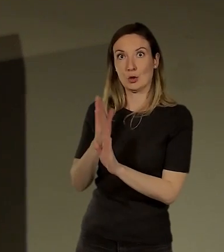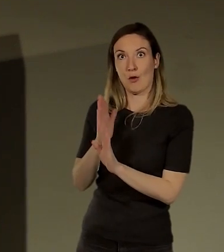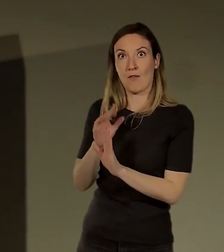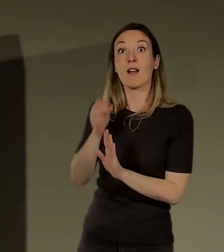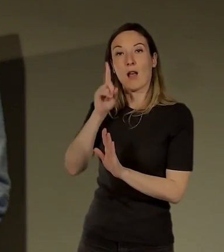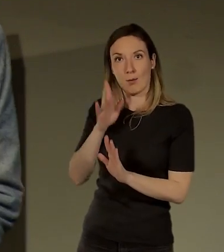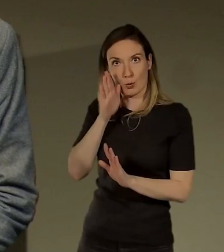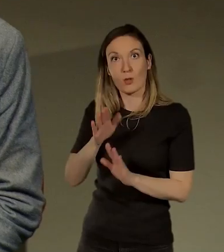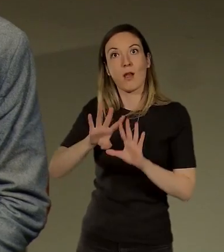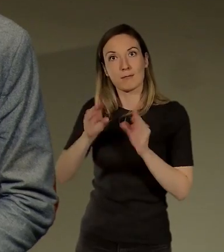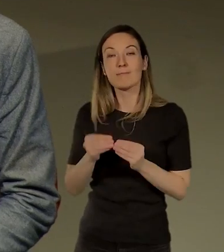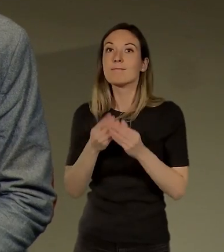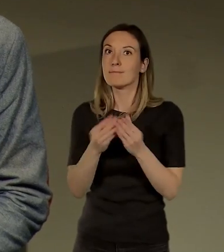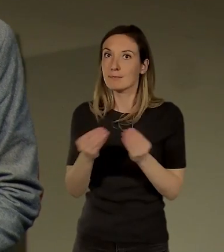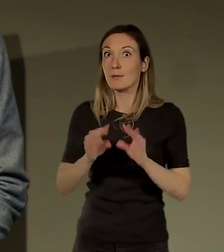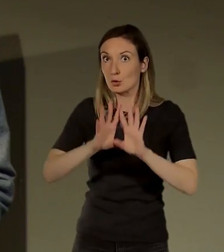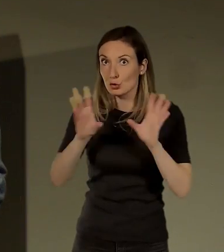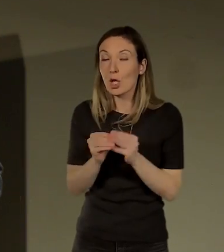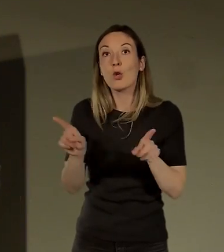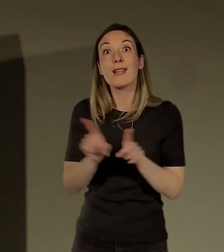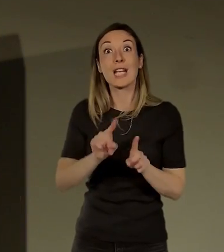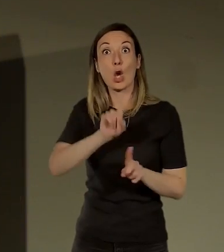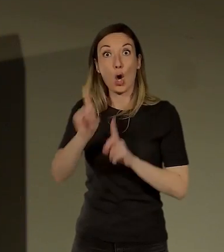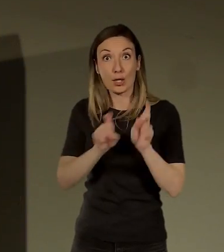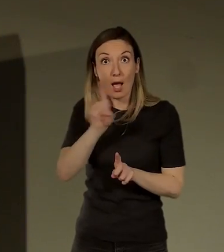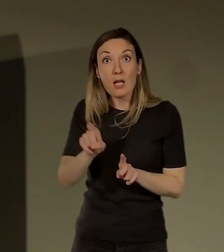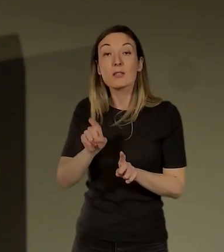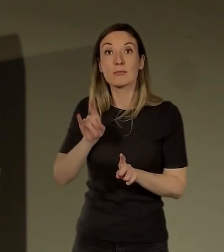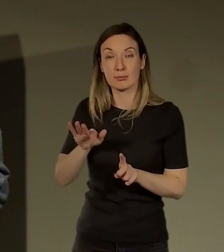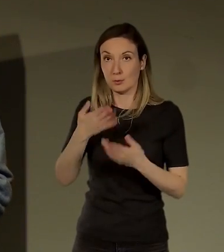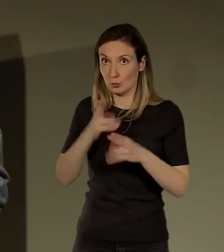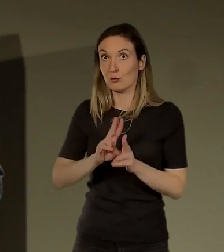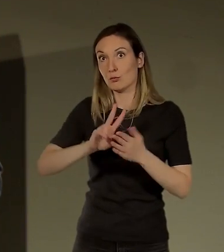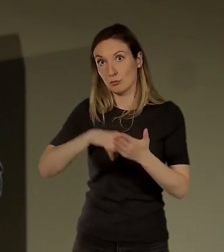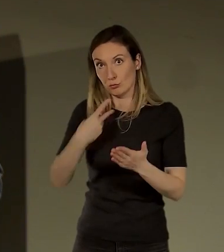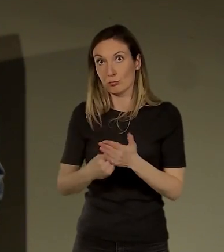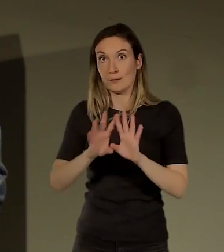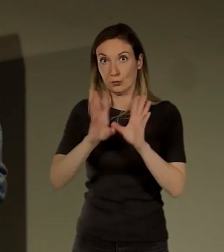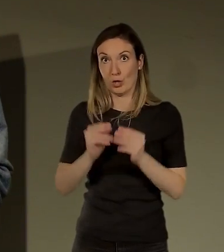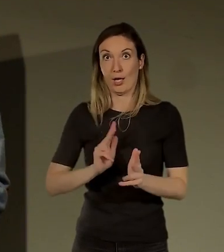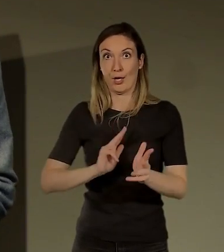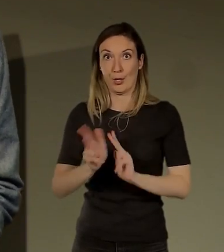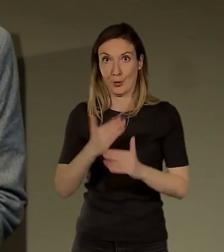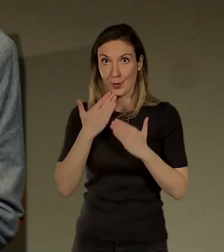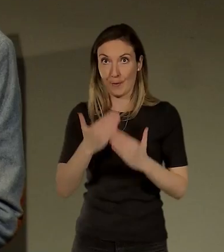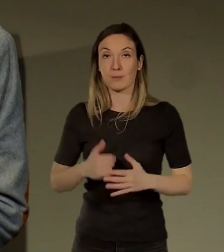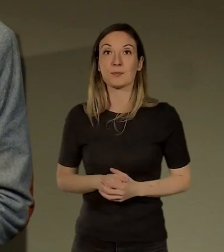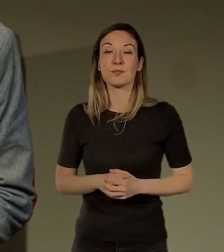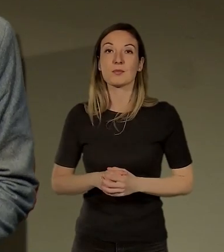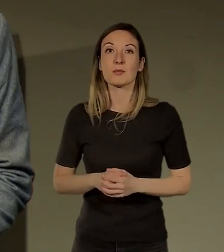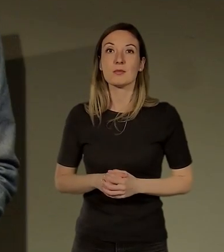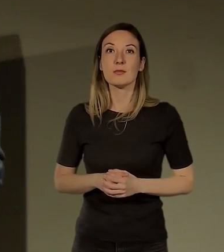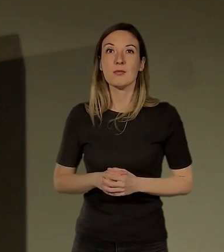celý večer, včetně dotazů, nám budou tuto diskuzi simultánně tlumočit. Děkuji moc. A teď už